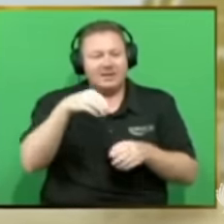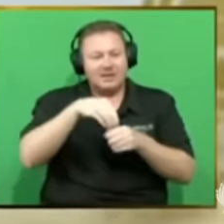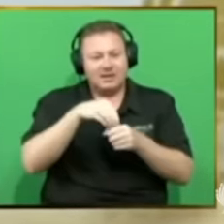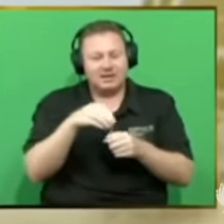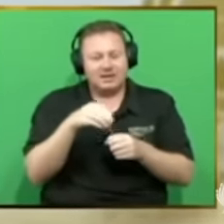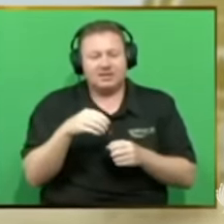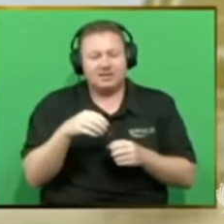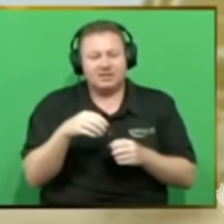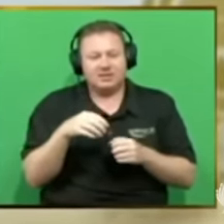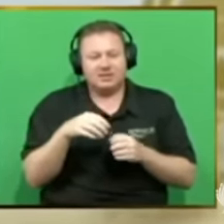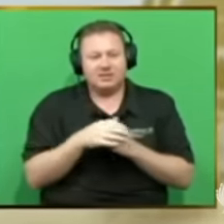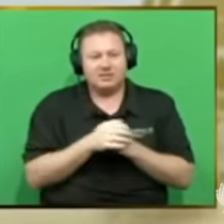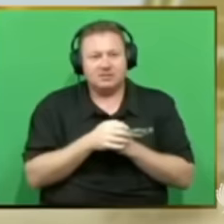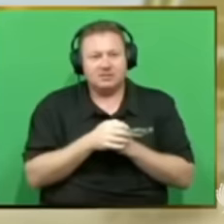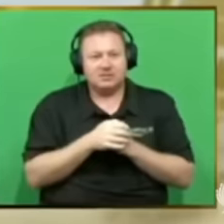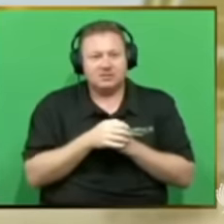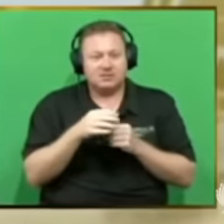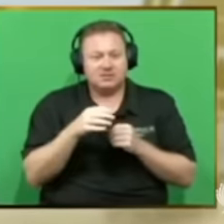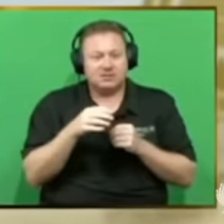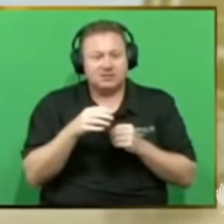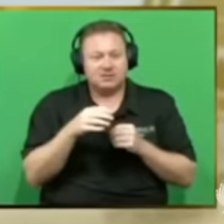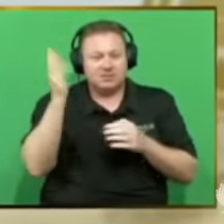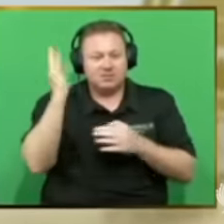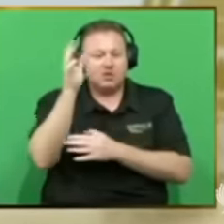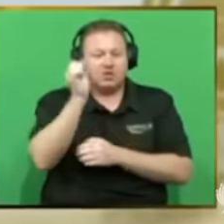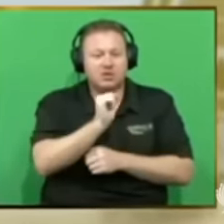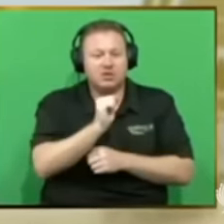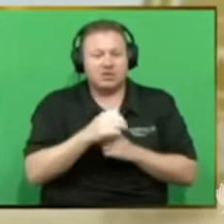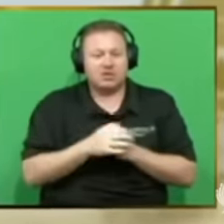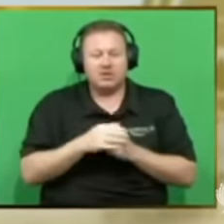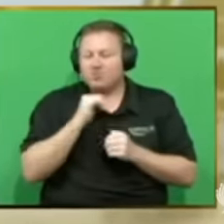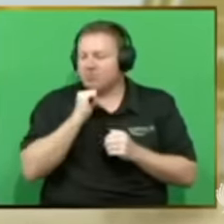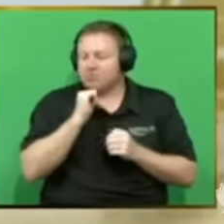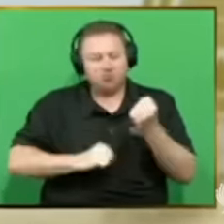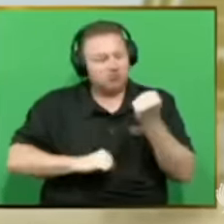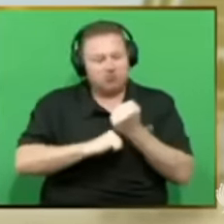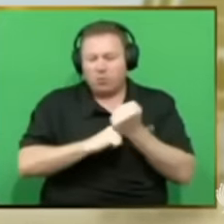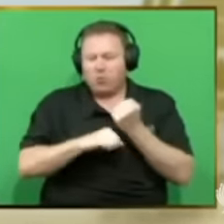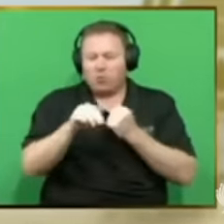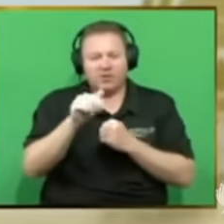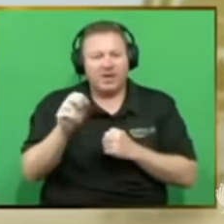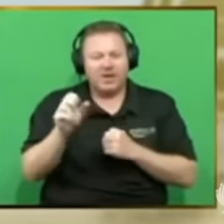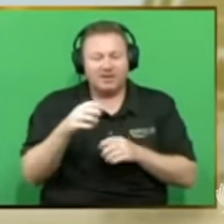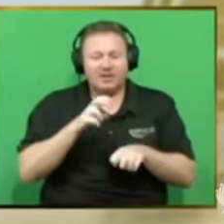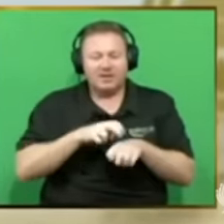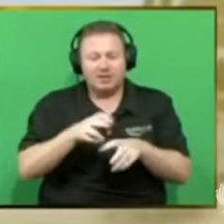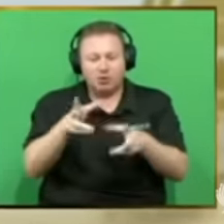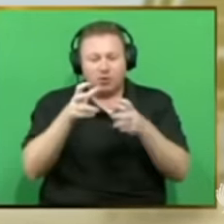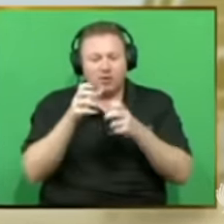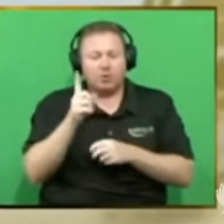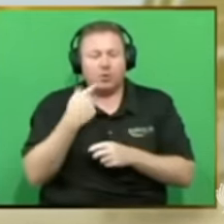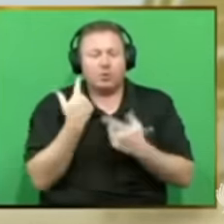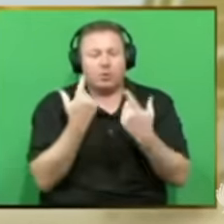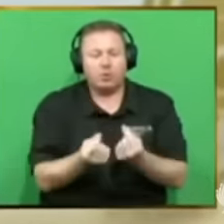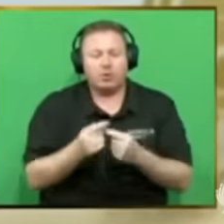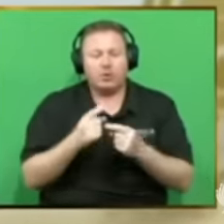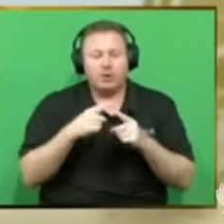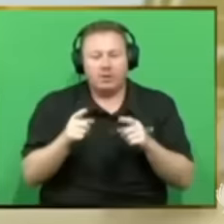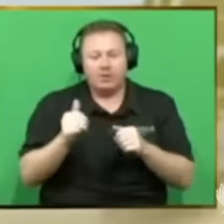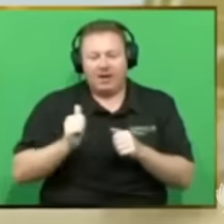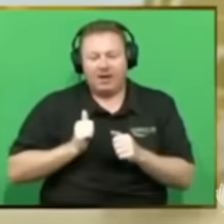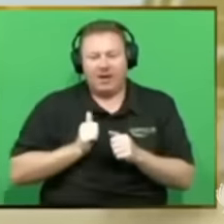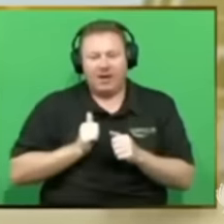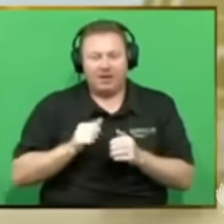nie, en hy verdien erkenning vir sy heldedade. Maar gelukkig gaan kiesers binnenkort aan die ANC